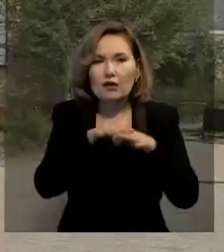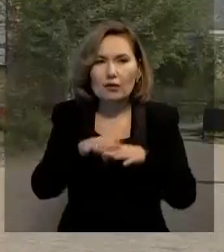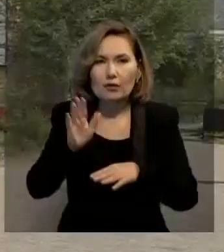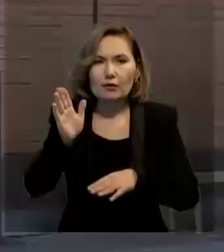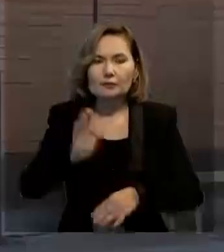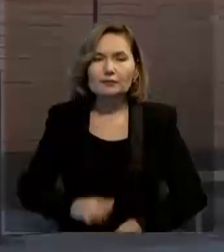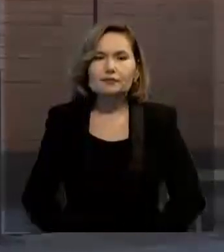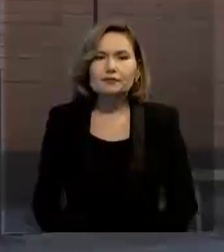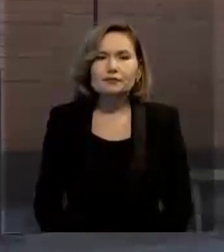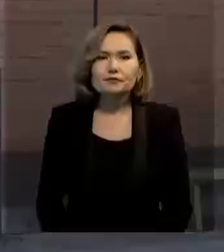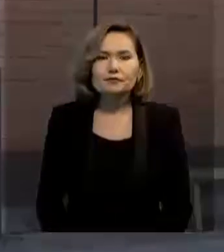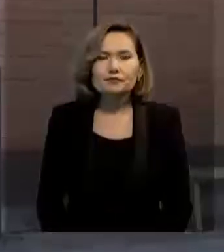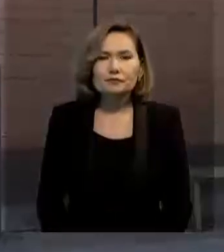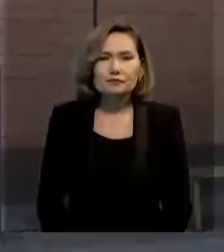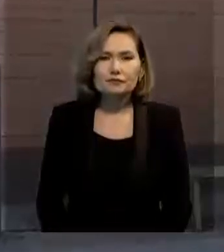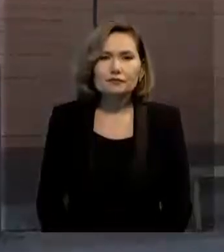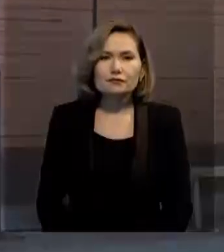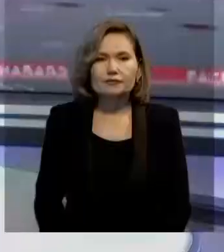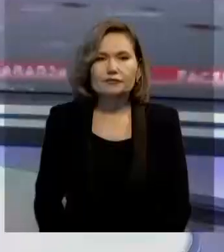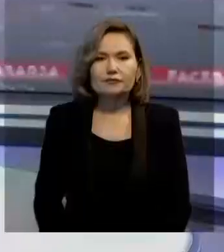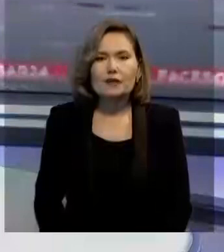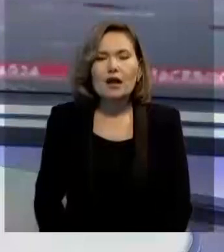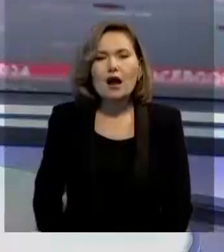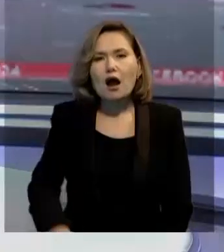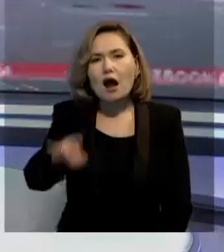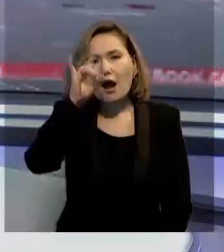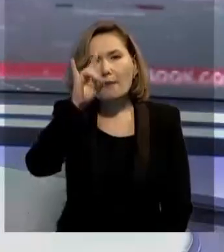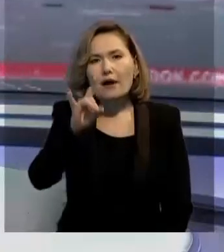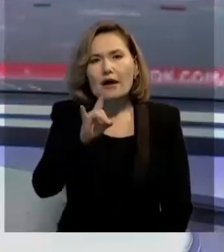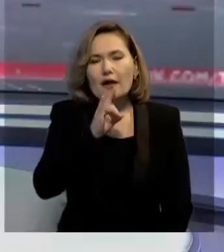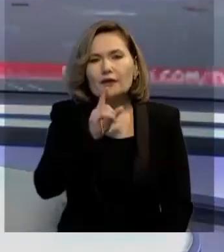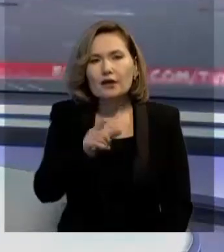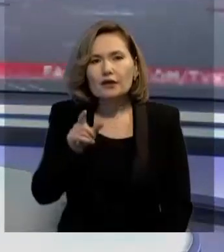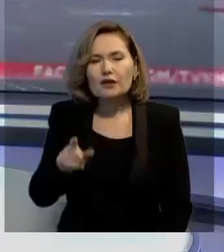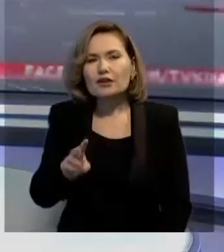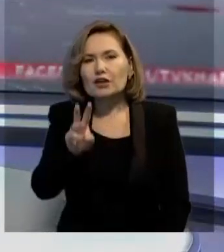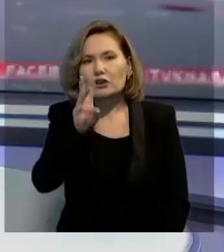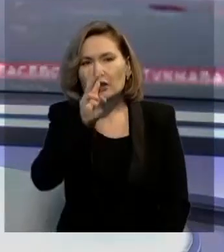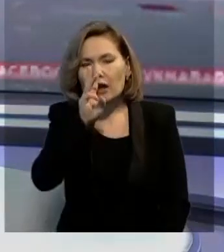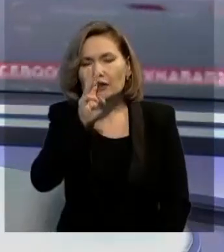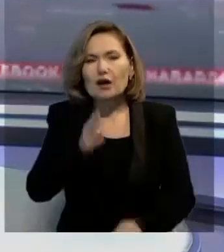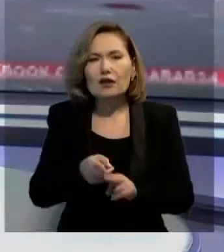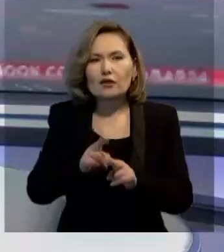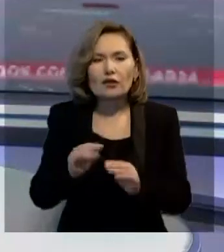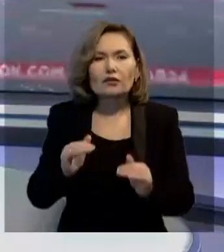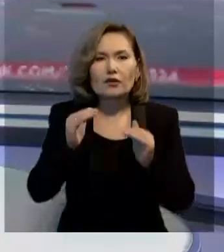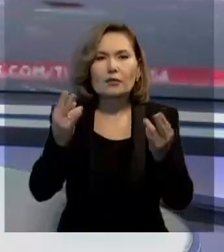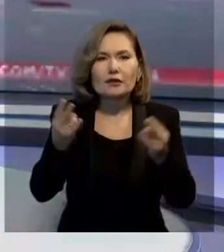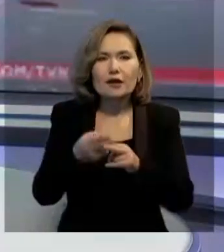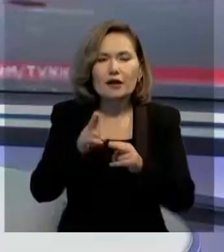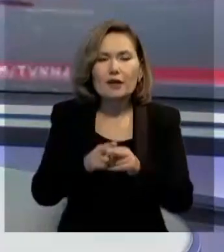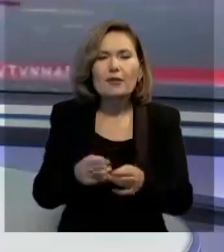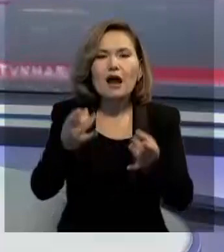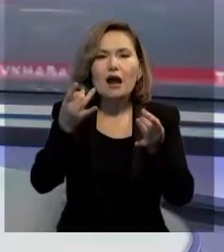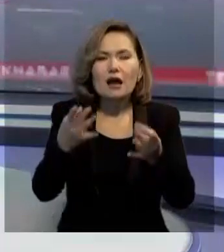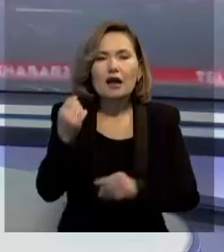Мамырбаев, Рустамбек Оспанов, Хабар 24. Қазақстандықтардың жалақысы инфляцияға сай индексациялануы керек. Сондай ақ қарапайым